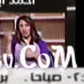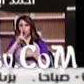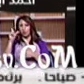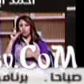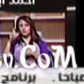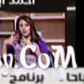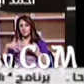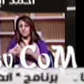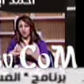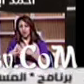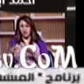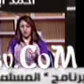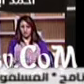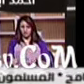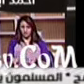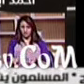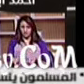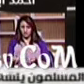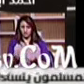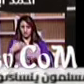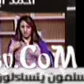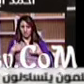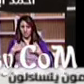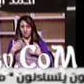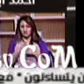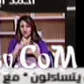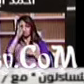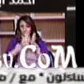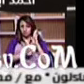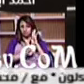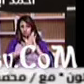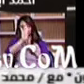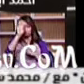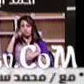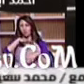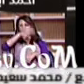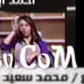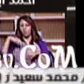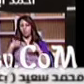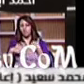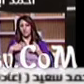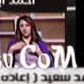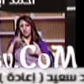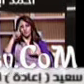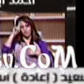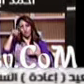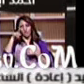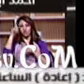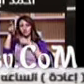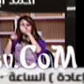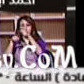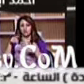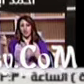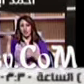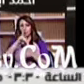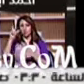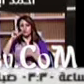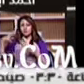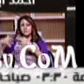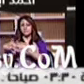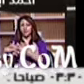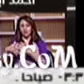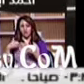لك يعني ما ما يسمى بحزم اعداء نجاح مثلا ده اكيد 100% وبعد كده يا فندم انا مش ذنبي ان الاخوان مسكوا انا بشتغل